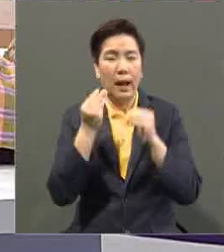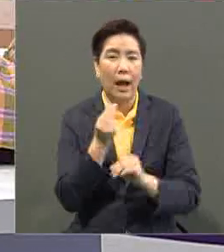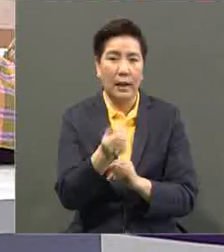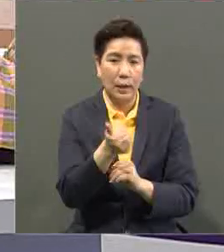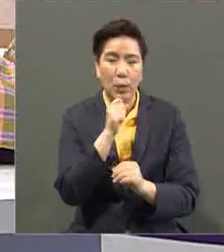กว่าแต่ถ้าเกิด